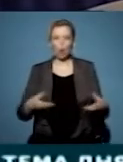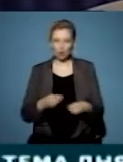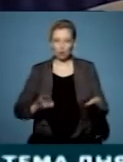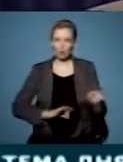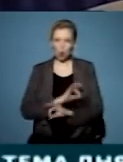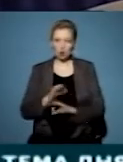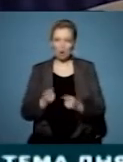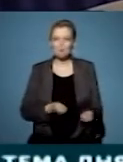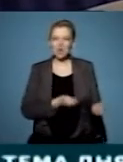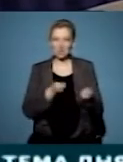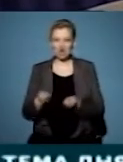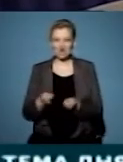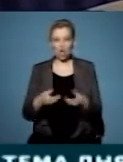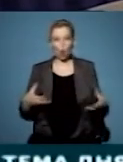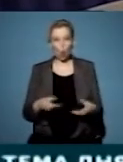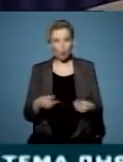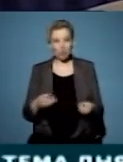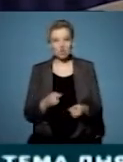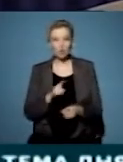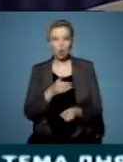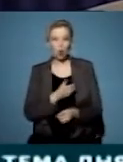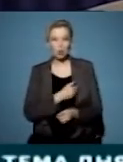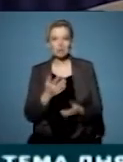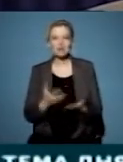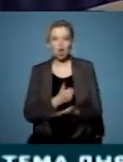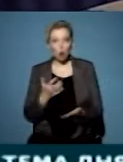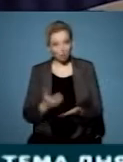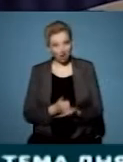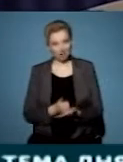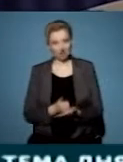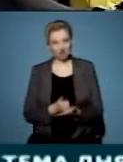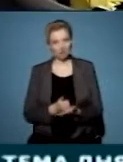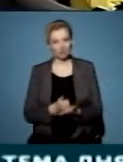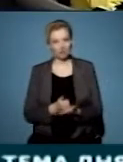проект перевезення. Тобто комерційний, вони хочуть заробляти.